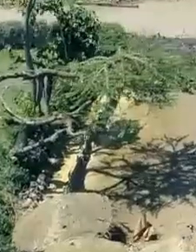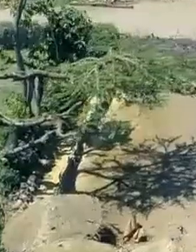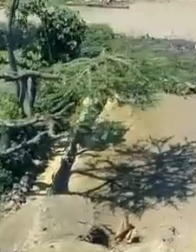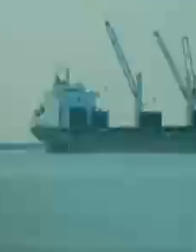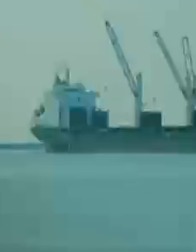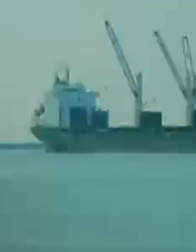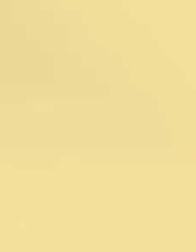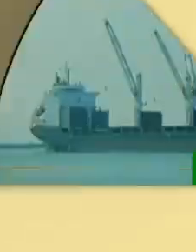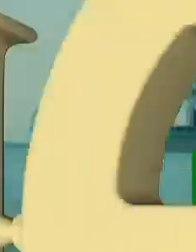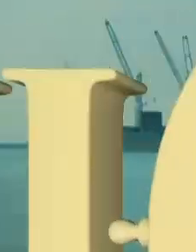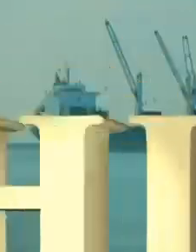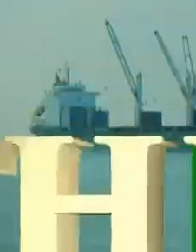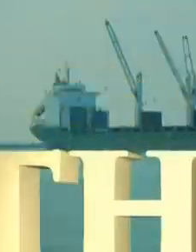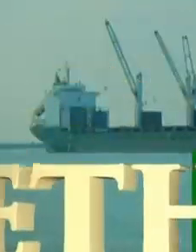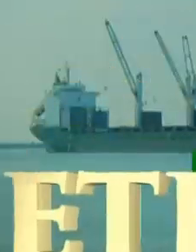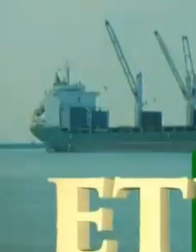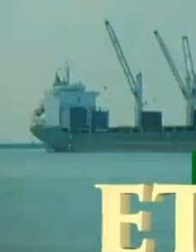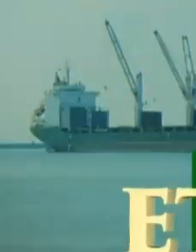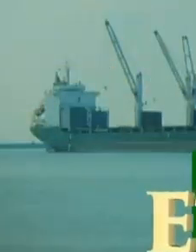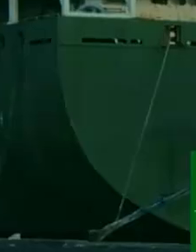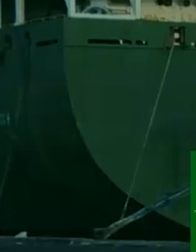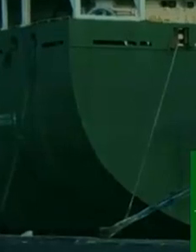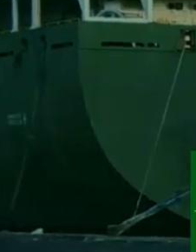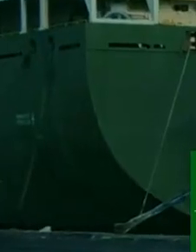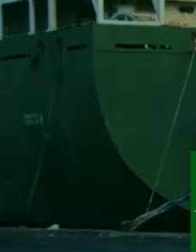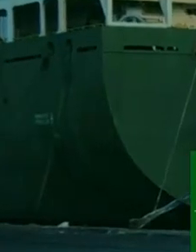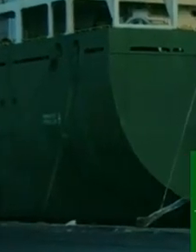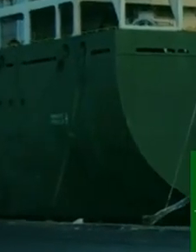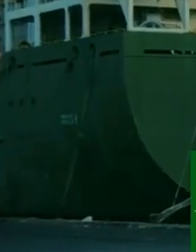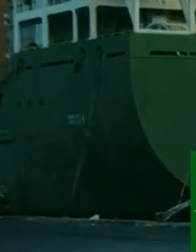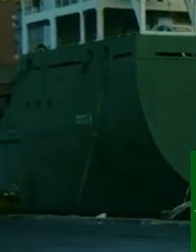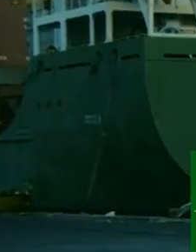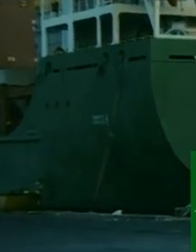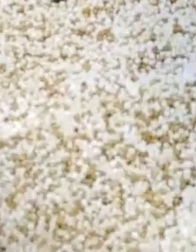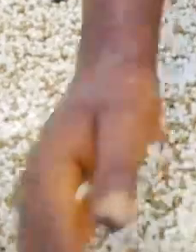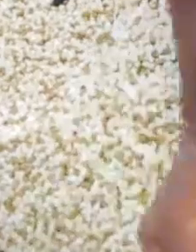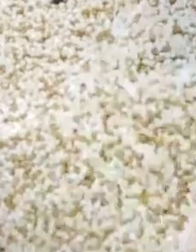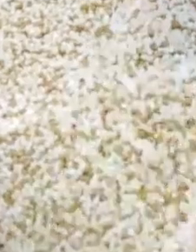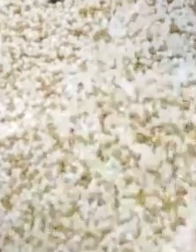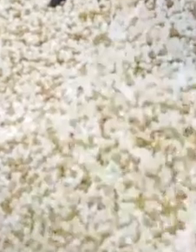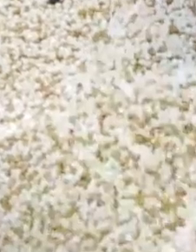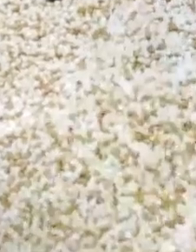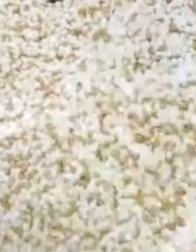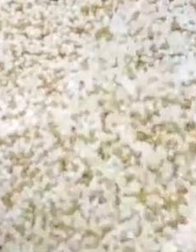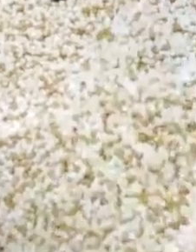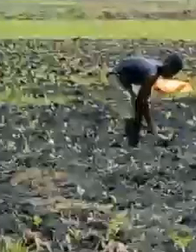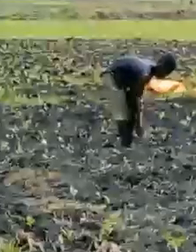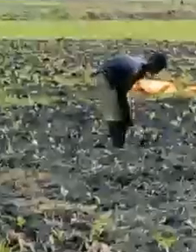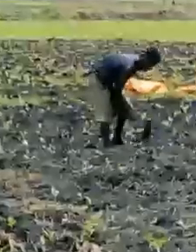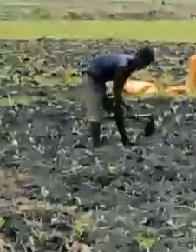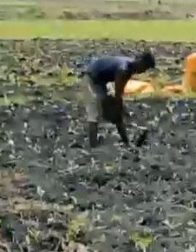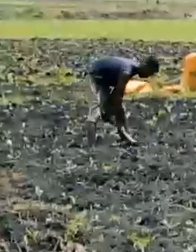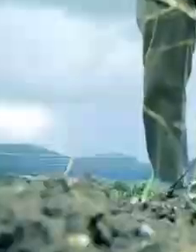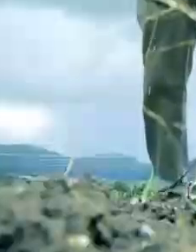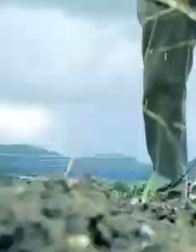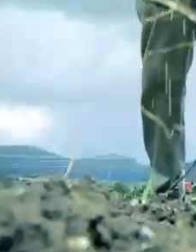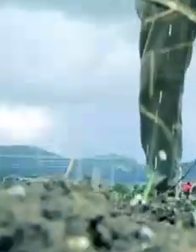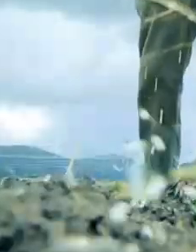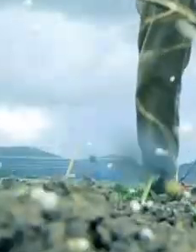ትልቁ ኃላፊነት ነው። የኢትዮጵያ የባህር ትራንስፖርትና ሎጂስቲክስ አገልግሎት ድርጅት ዘንድሮ ማዳበሪያ በሽበሽ ነው።